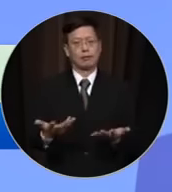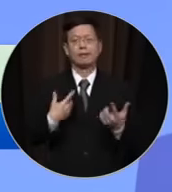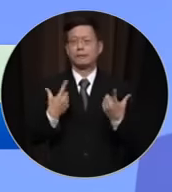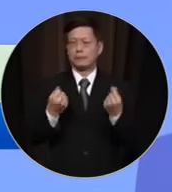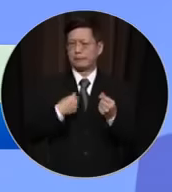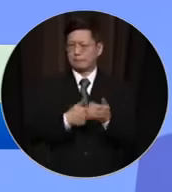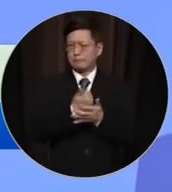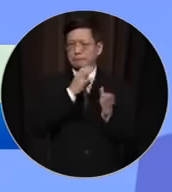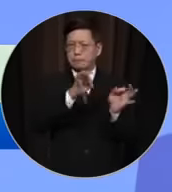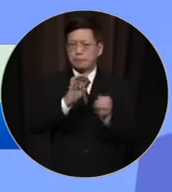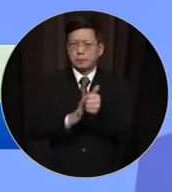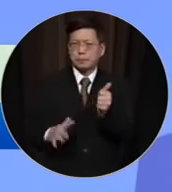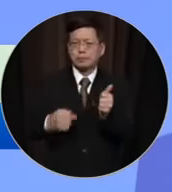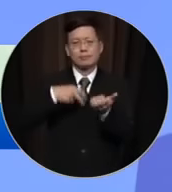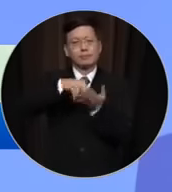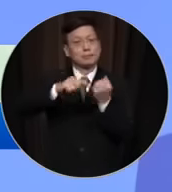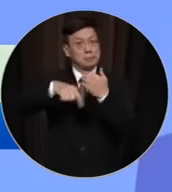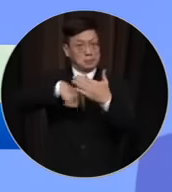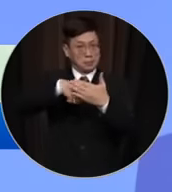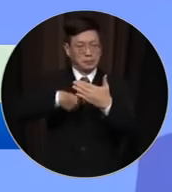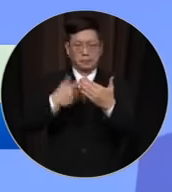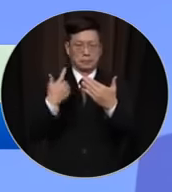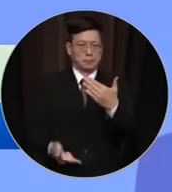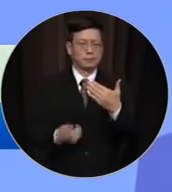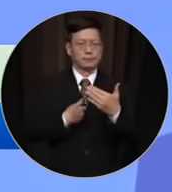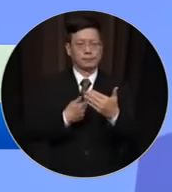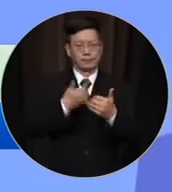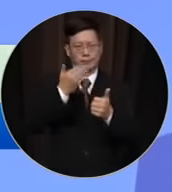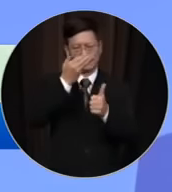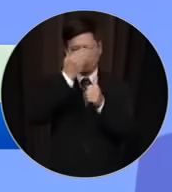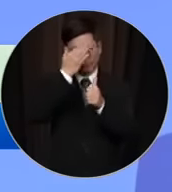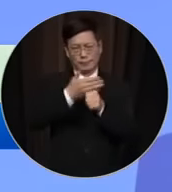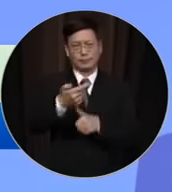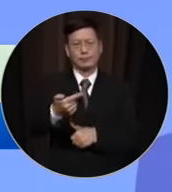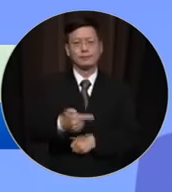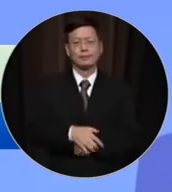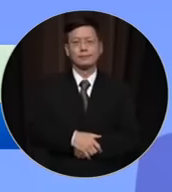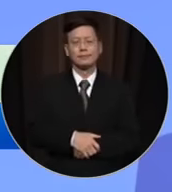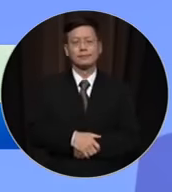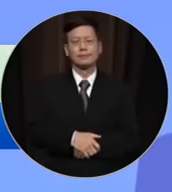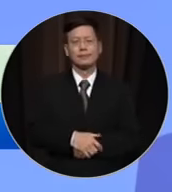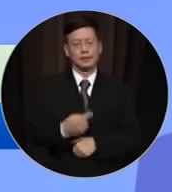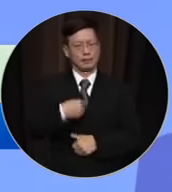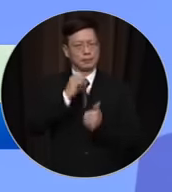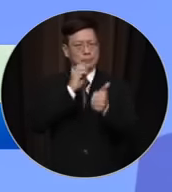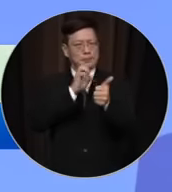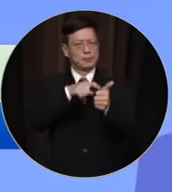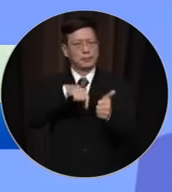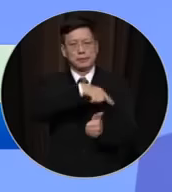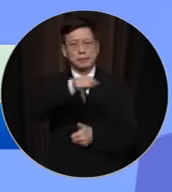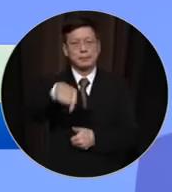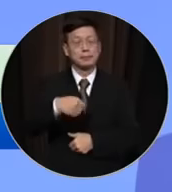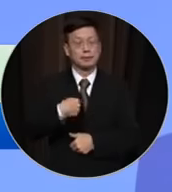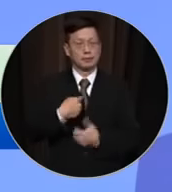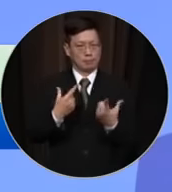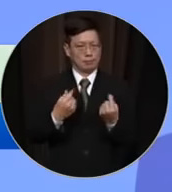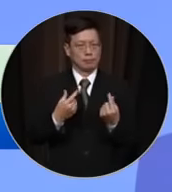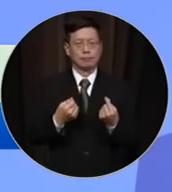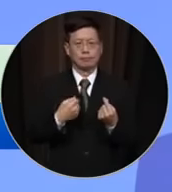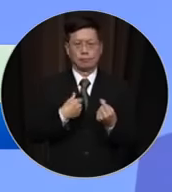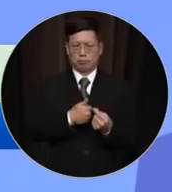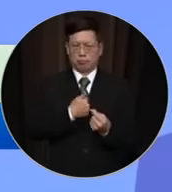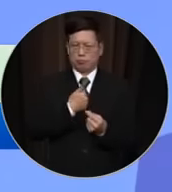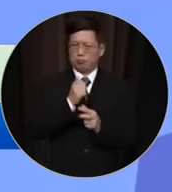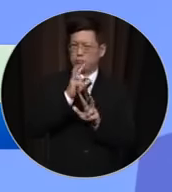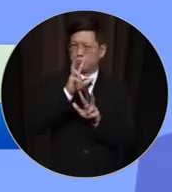真正拖垮立法院这个议事效率的根源。所以我们呼吁大家，我们一定要让真